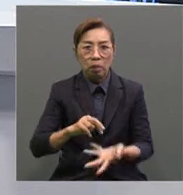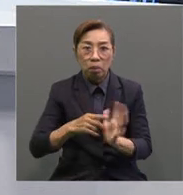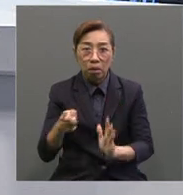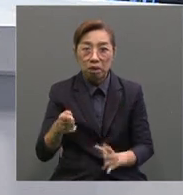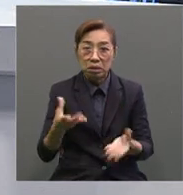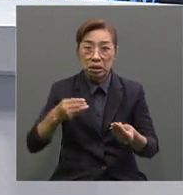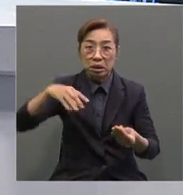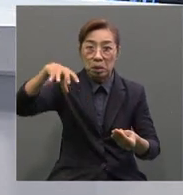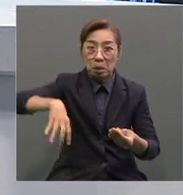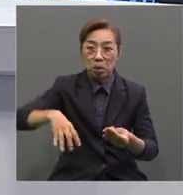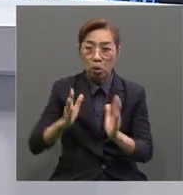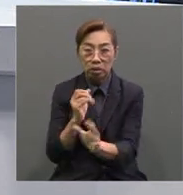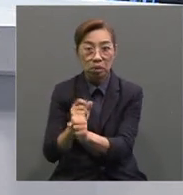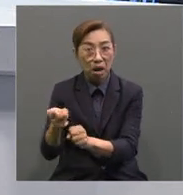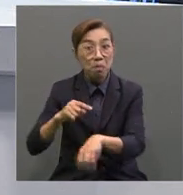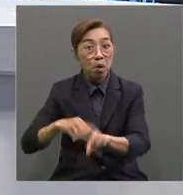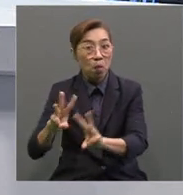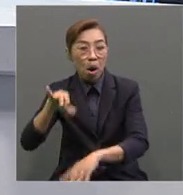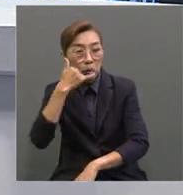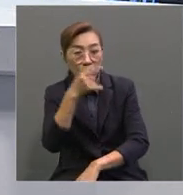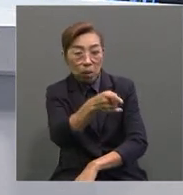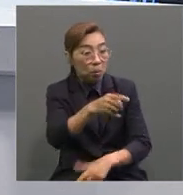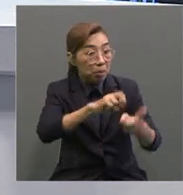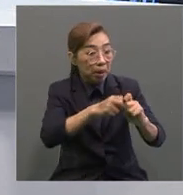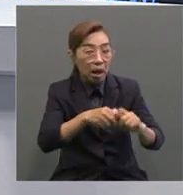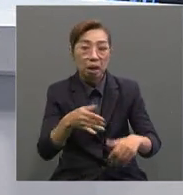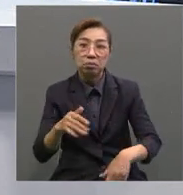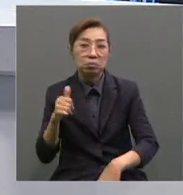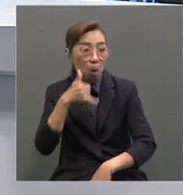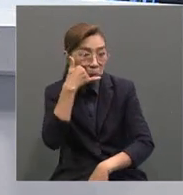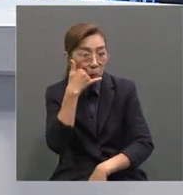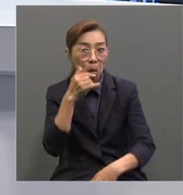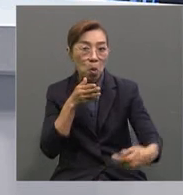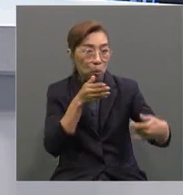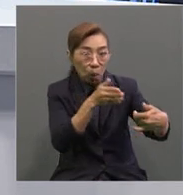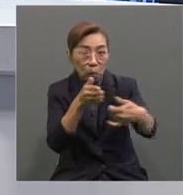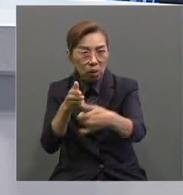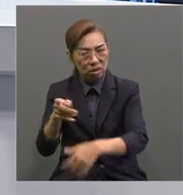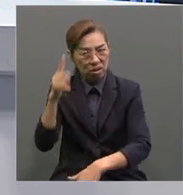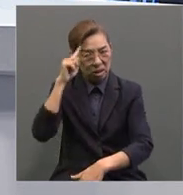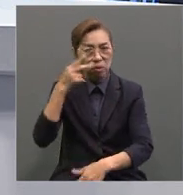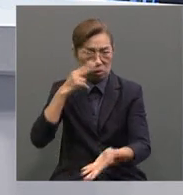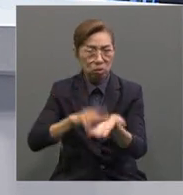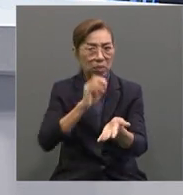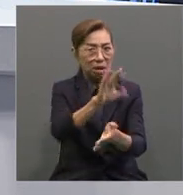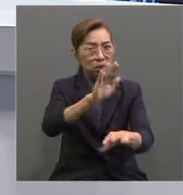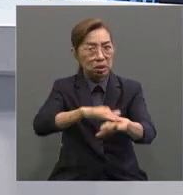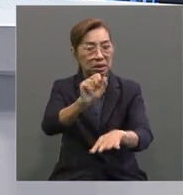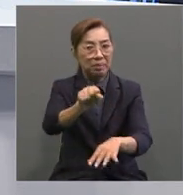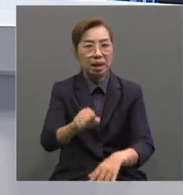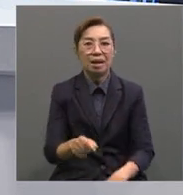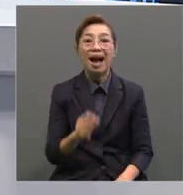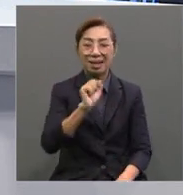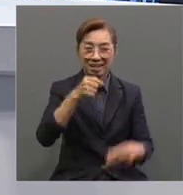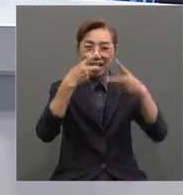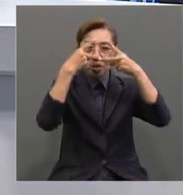ขนาดนั้นหรอที่จะโทรหาคนที่่ามีปัญหาทำไมเขไม่ส่งเป็นเอกสารมาส่วนตัวที่คิดแบบนี้นะใช่ค่ะคือขั้นตอนแรกเขาจะโทรศัพท์มา